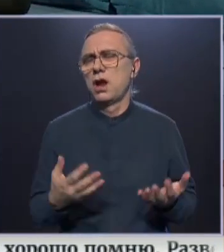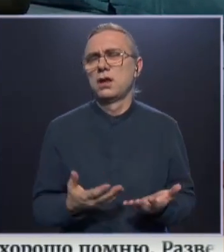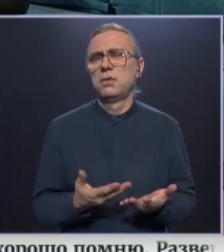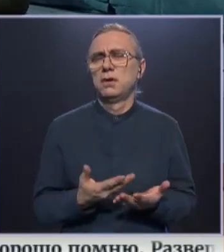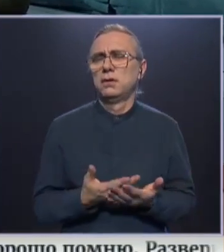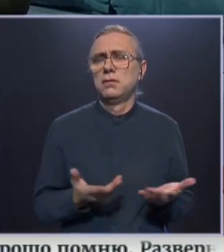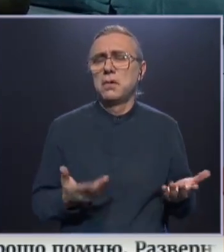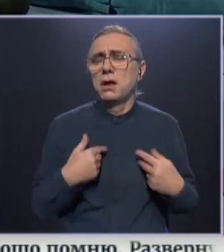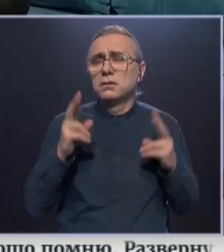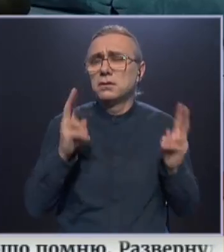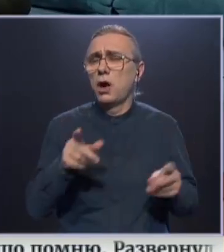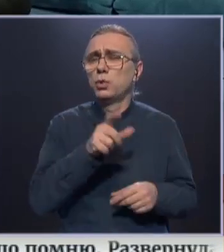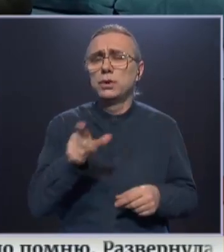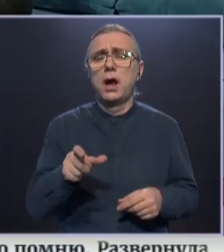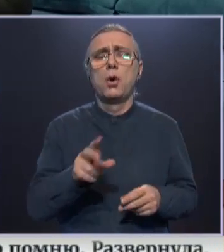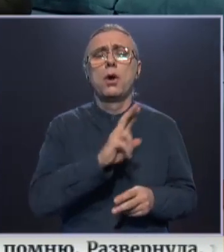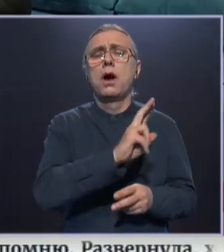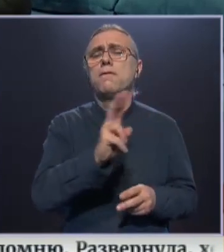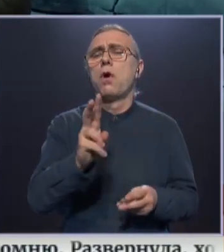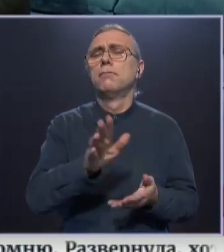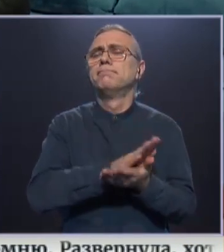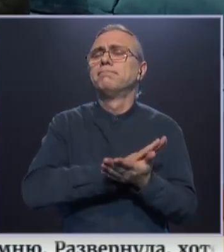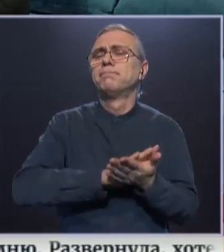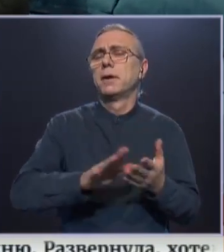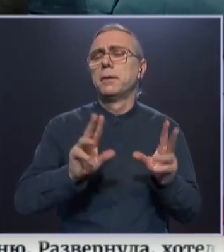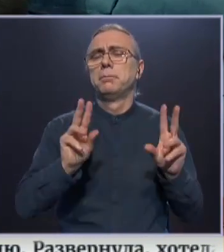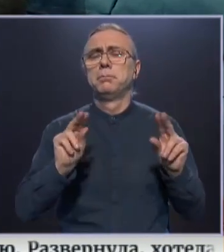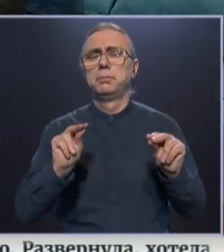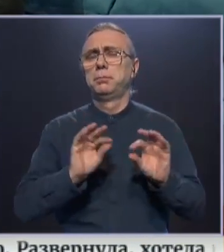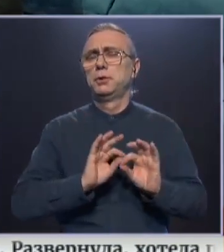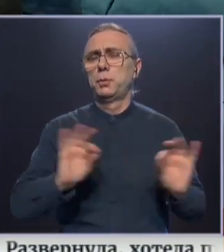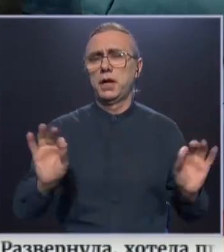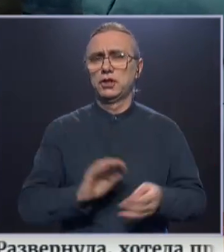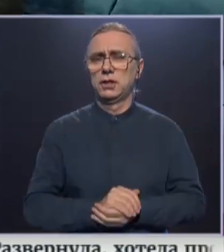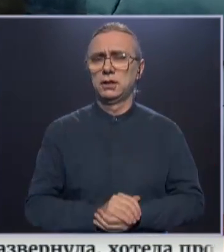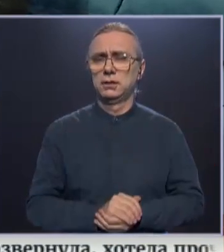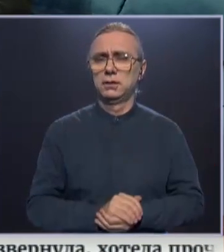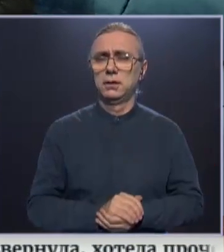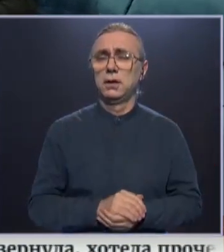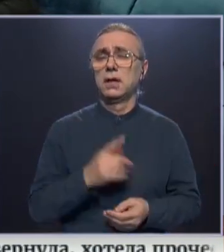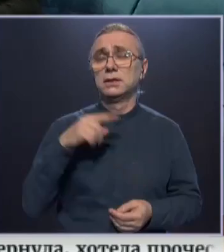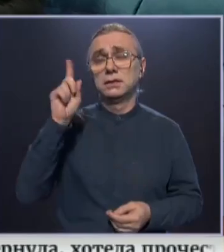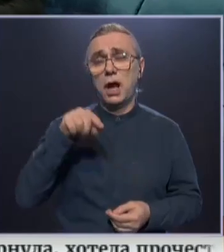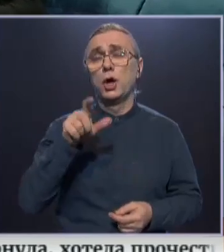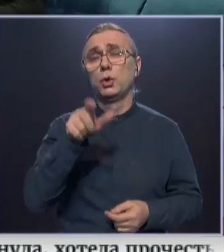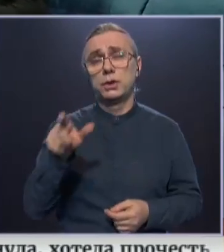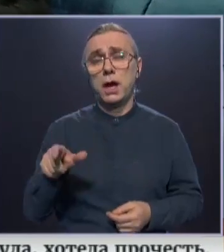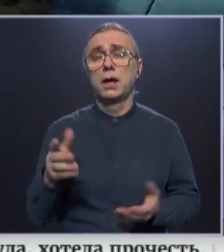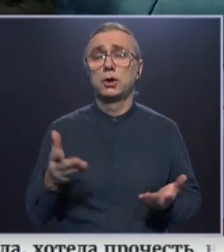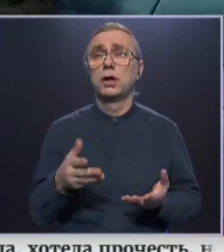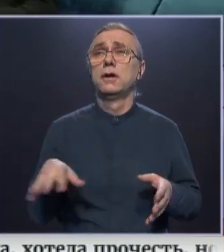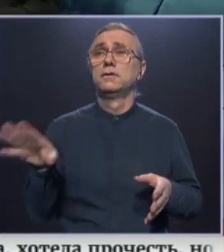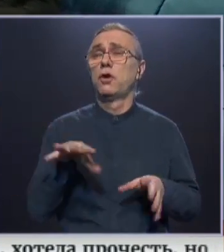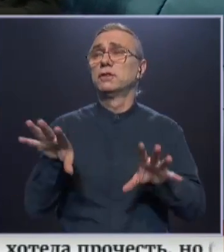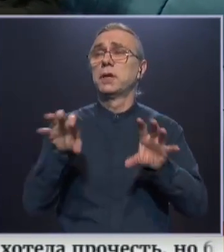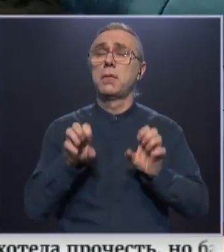все гладко и безупречно. Знаю людей, которые, по милости Божией, все воспринимают, так сказать, благодушно, и за